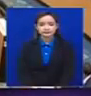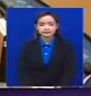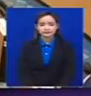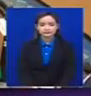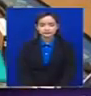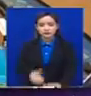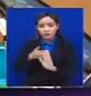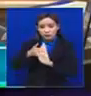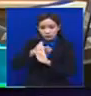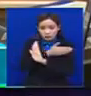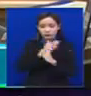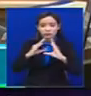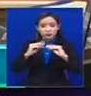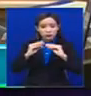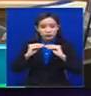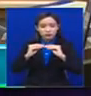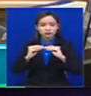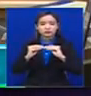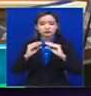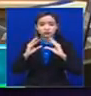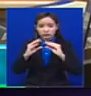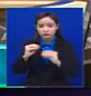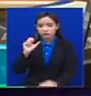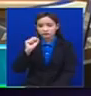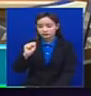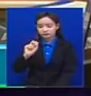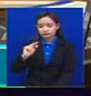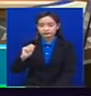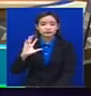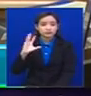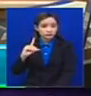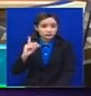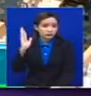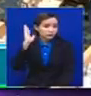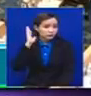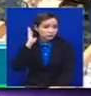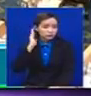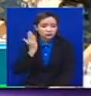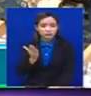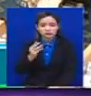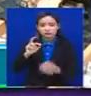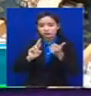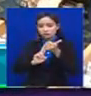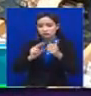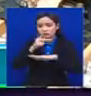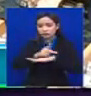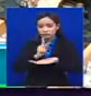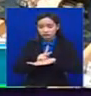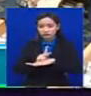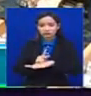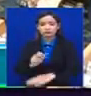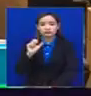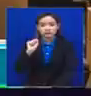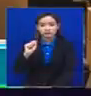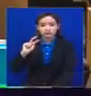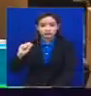ก่อนเข้าสู่วาระการประชุมสภานิติบัญญัติแห่งชาติหรือสนช.นายสุรชัยเลี้ยงบุญเลิศชัยรองประธานสนช.ได้ชี้แจ